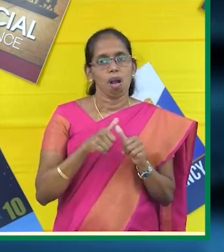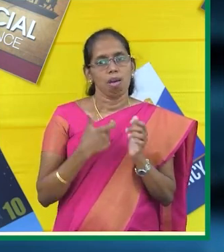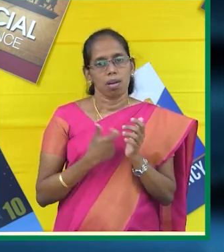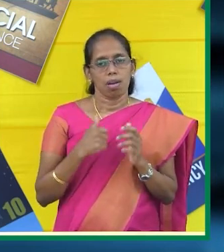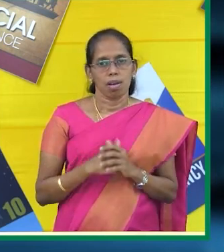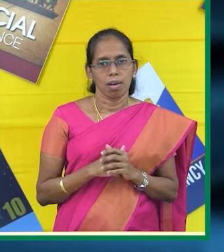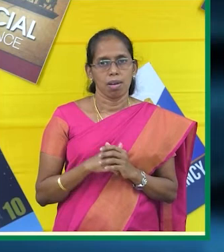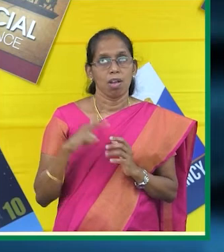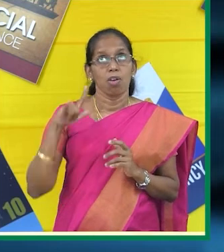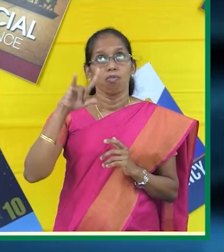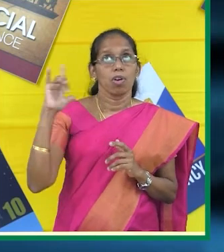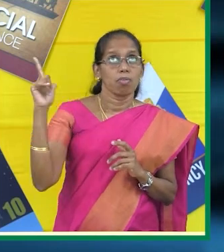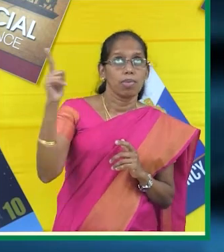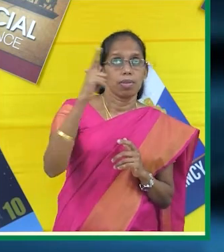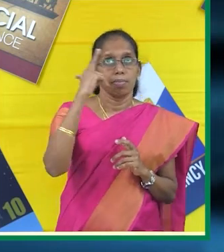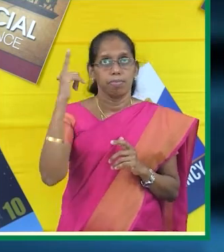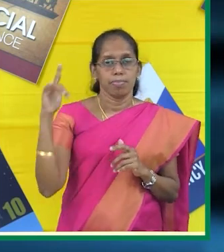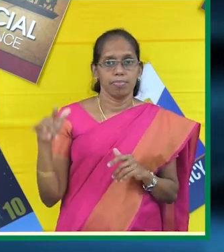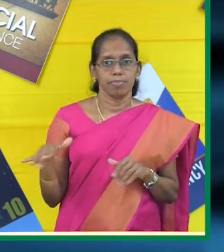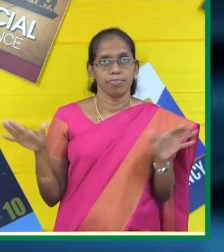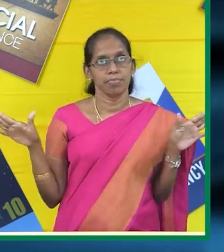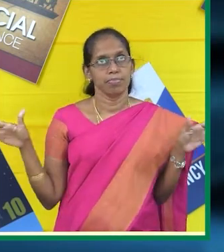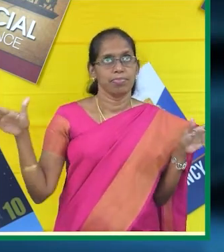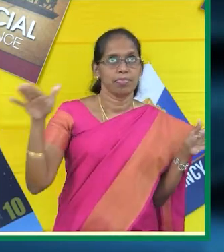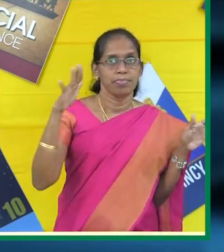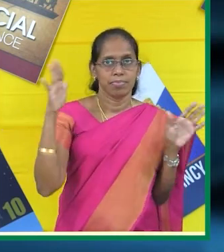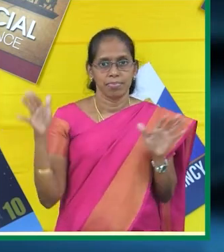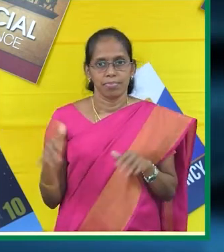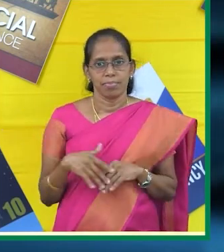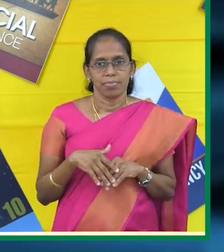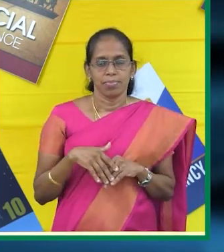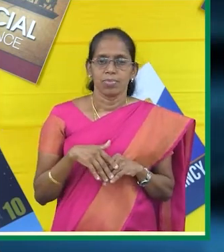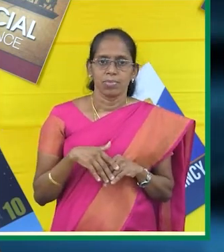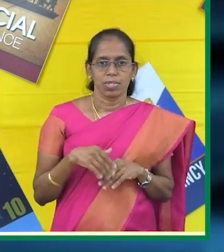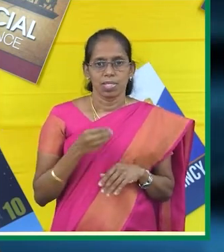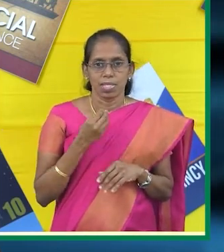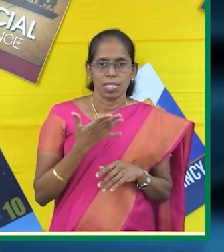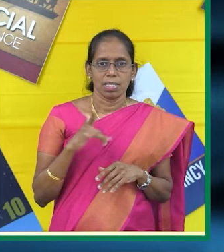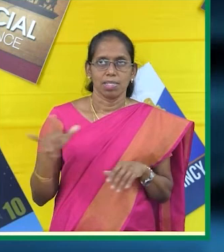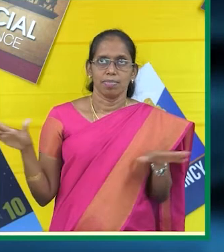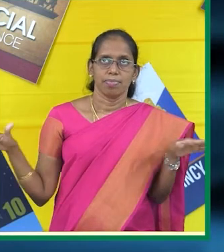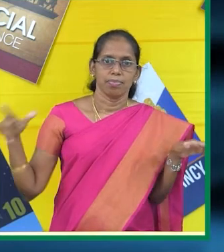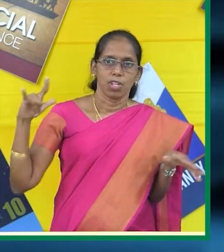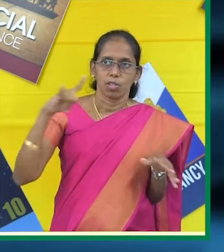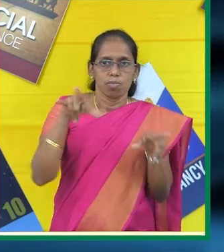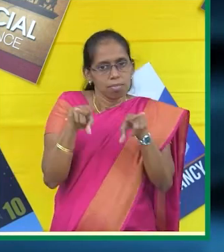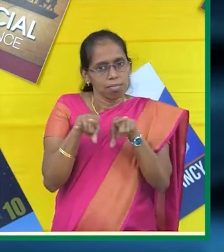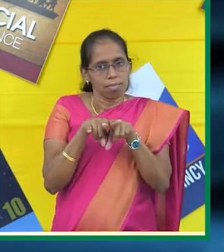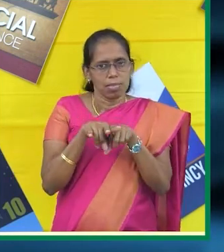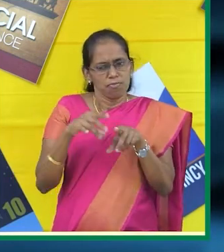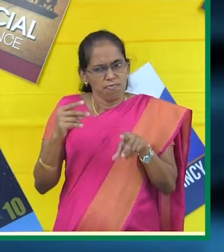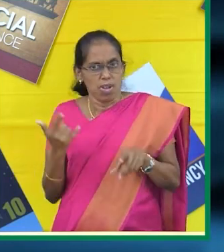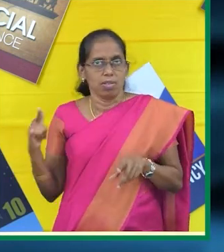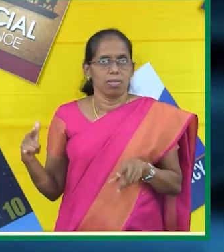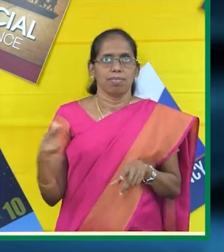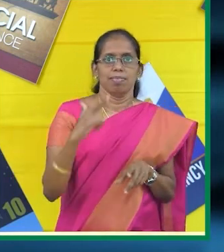ஏரோ காரில் என்ற வான்வெளியில் பறக்கக்கூடிய ஒரு மகிழ்விந்து, எல்லாமே அது மிக வேகமாக செல்லக்கூடியது.